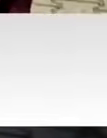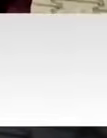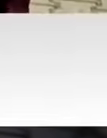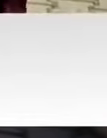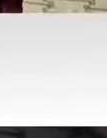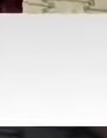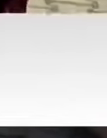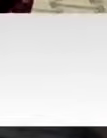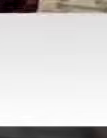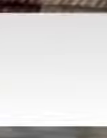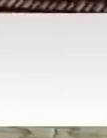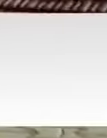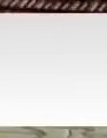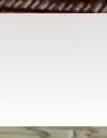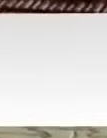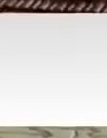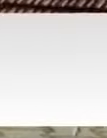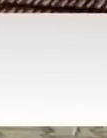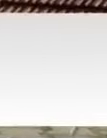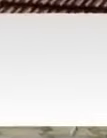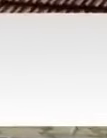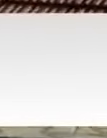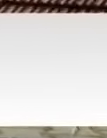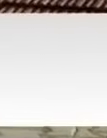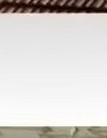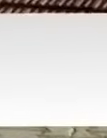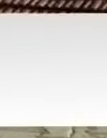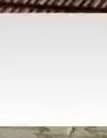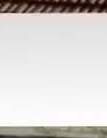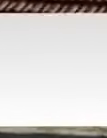bizden doldur.